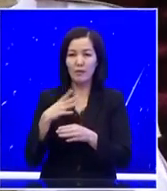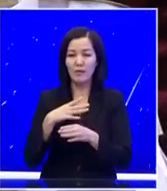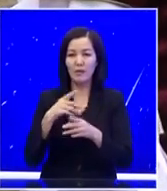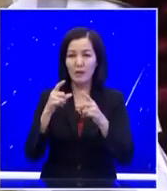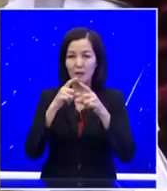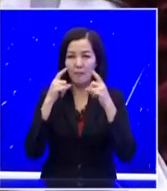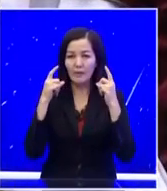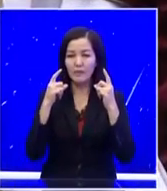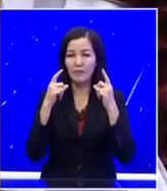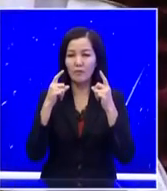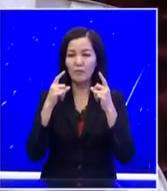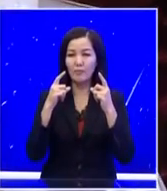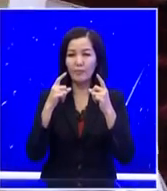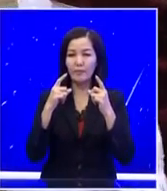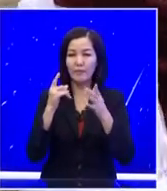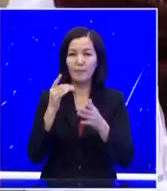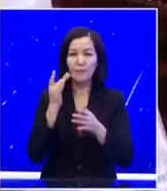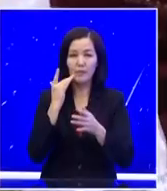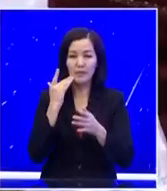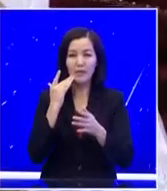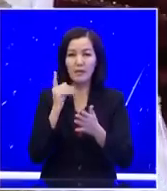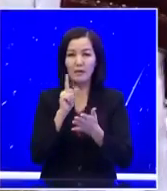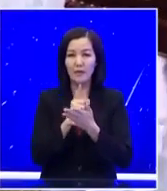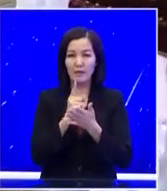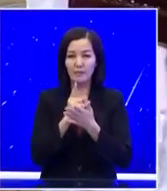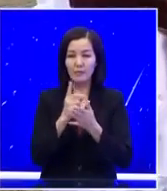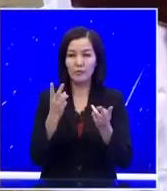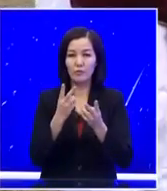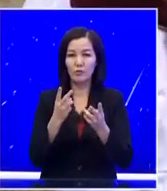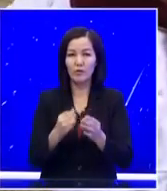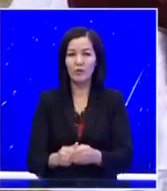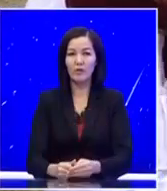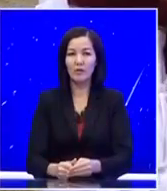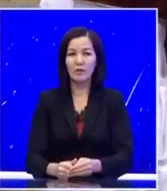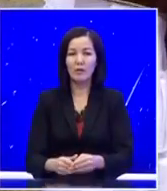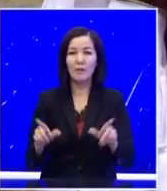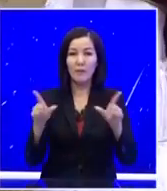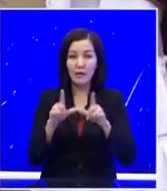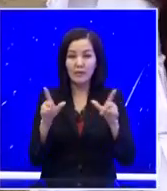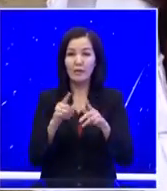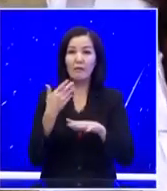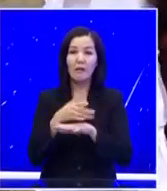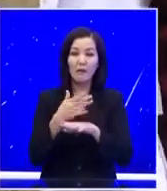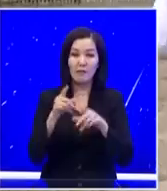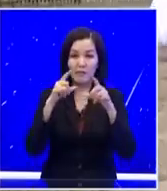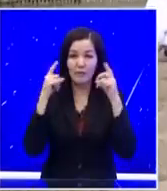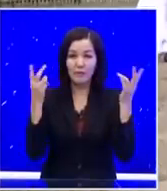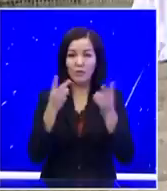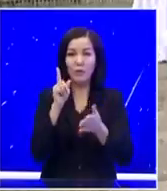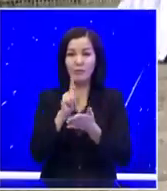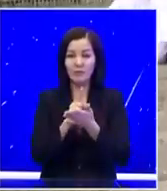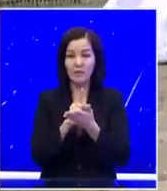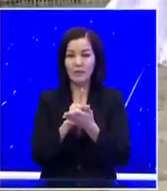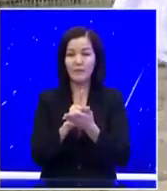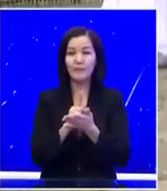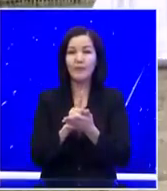дендерің сау, аман есен болыңдар енді. Мына далаға шыққанда, магазинге барғанда да маскын киіп шығыңдар. Түкенге барғанда.